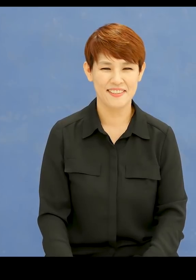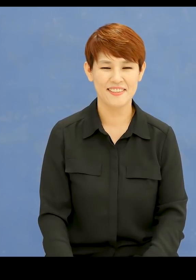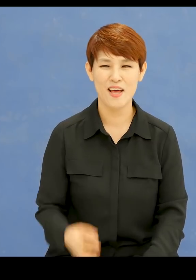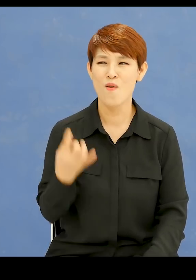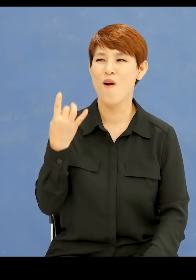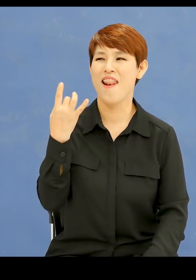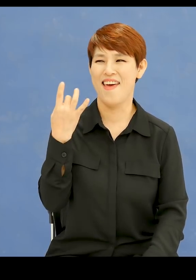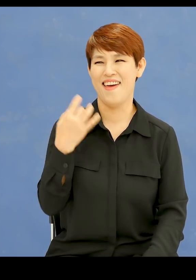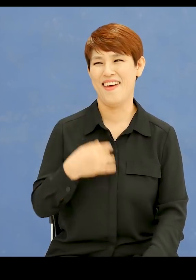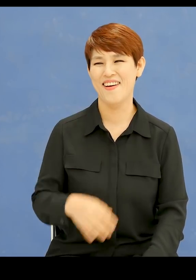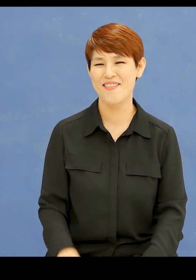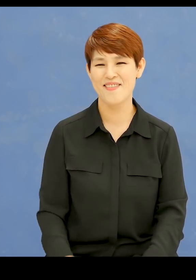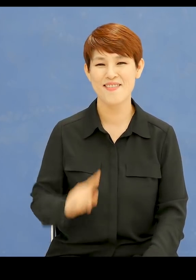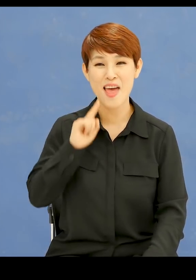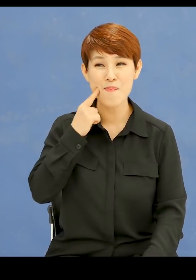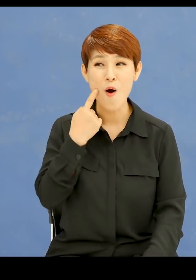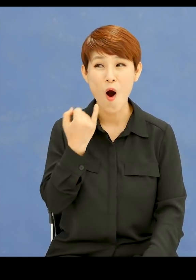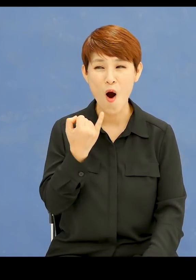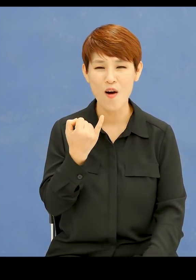본능인가 봐요.